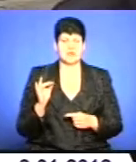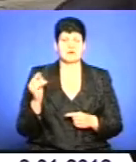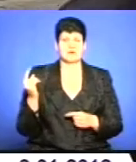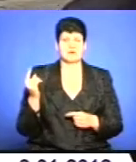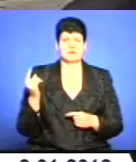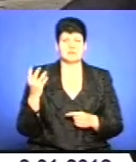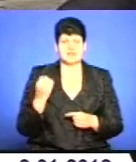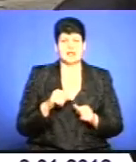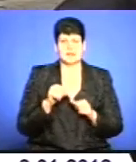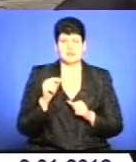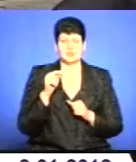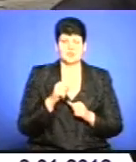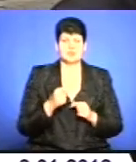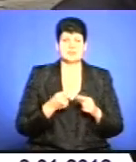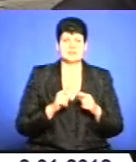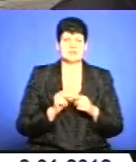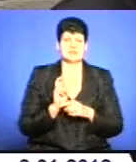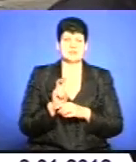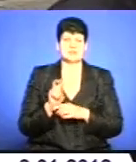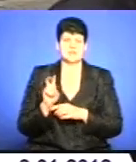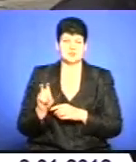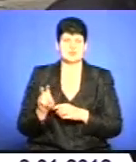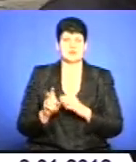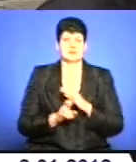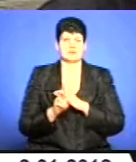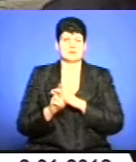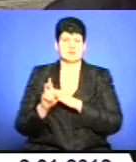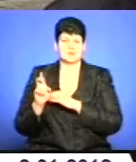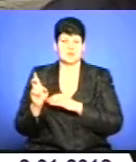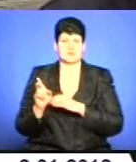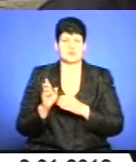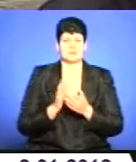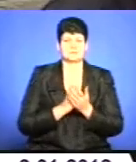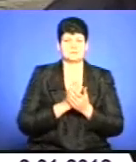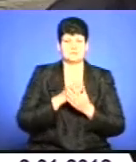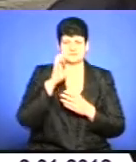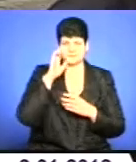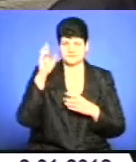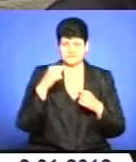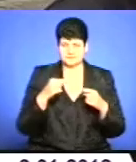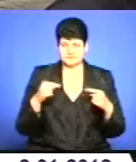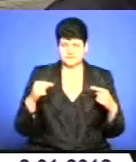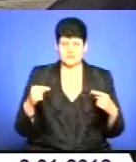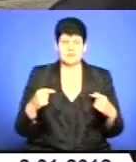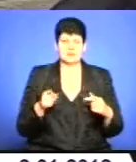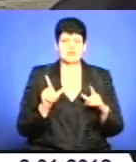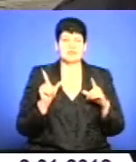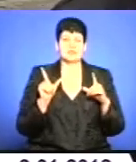І ще крім того, це відвідування культових споруд, це церков, богослужіння. Тому що от вони